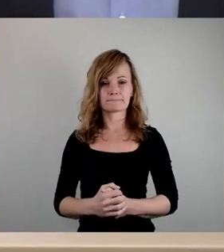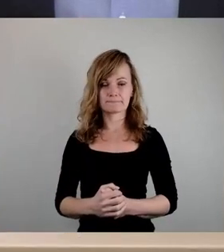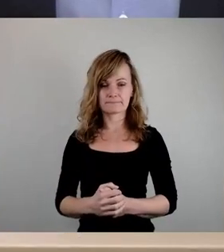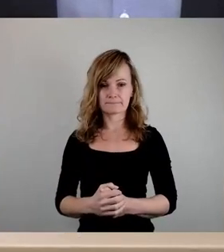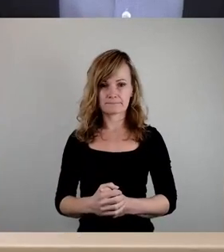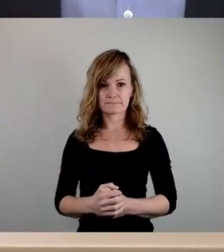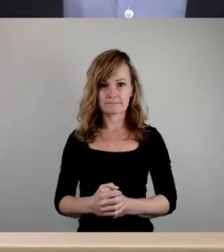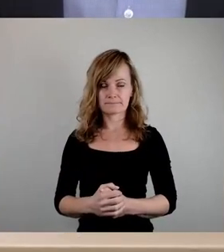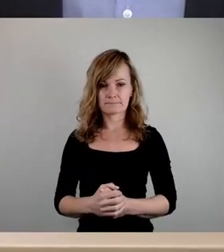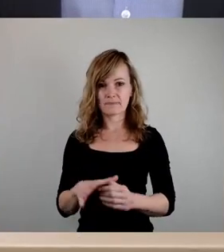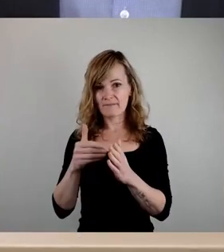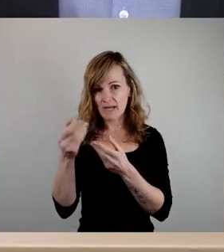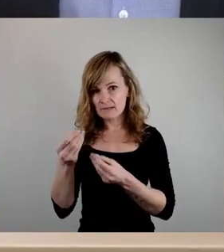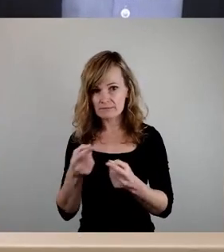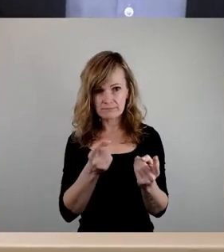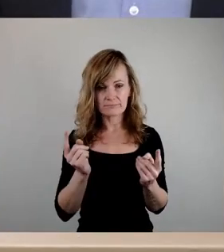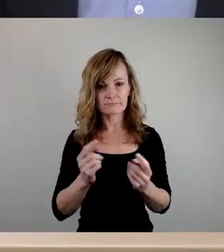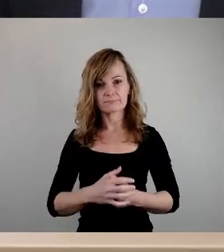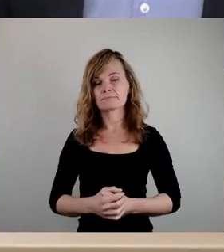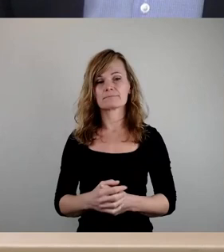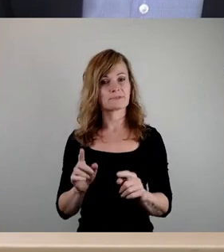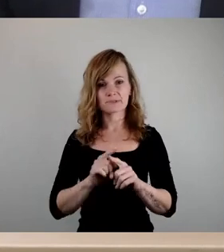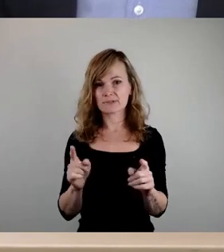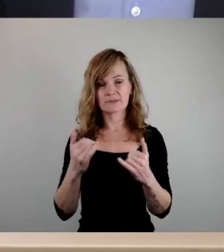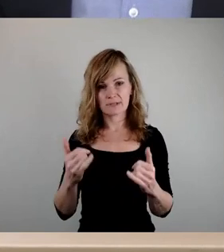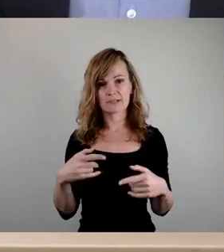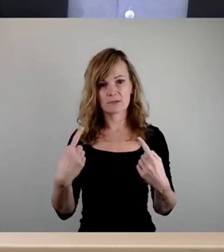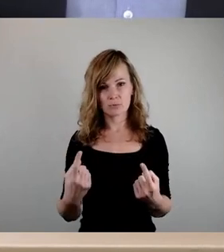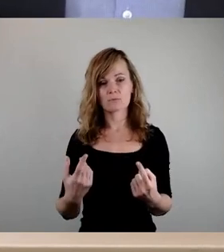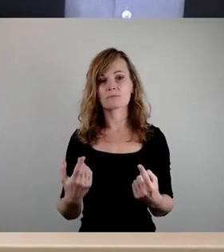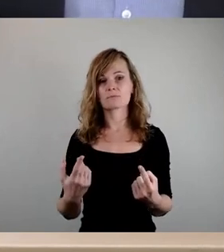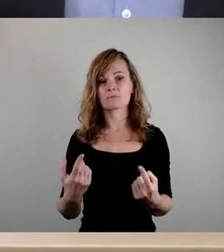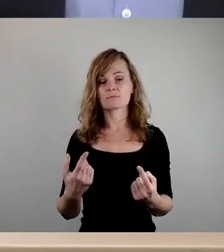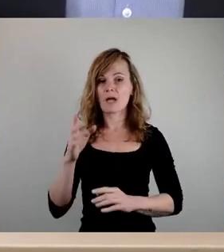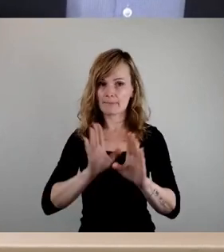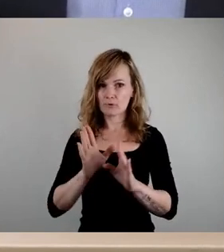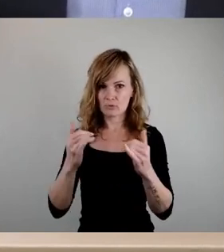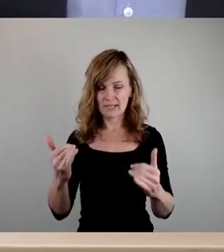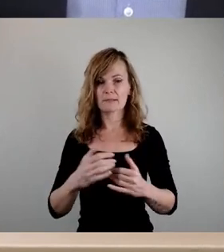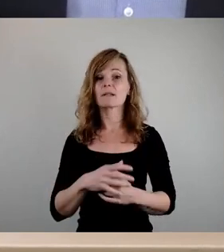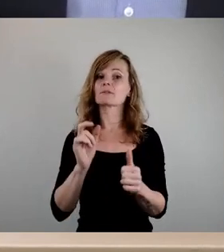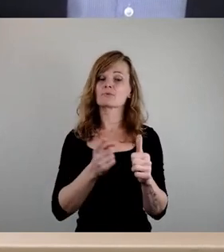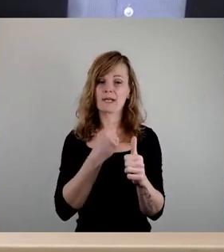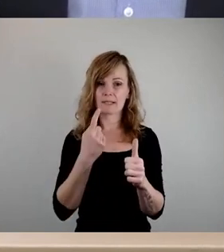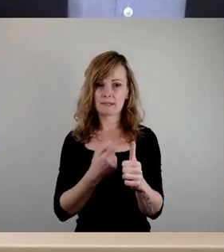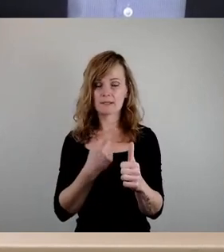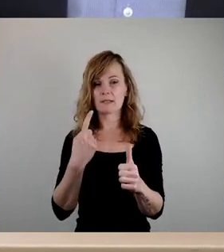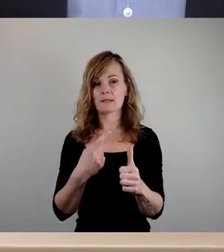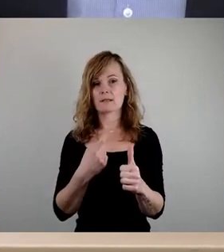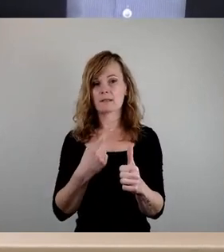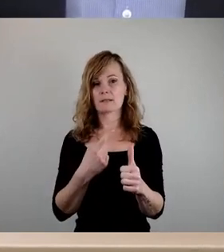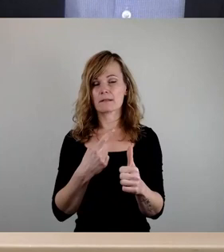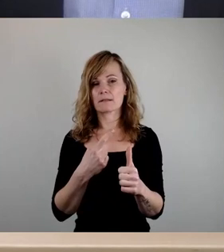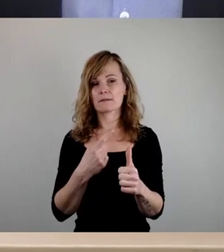Gibt es weiteren Gesprächsbedarf? Wenn das nicht ist, würde man so in die Abstimmung gehen. Ich würde zuerst den am weitesten